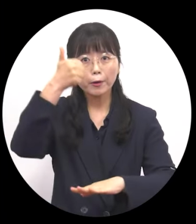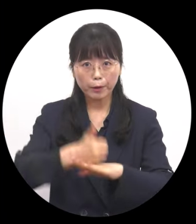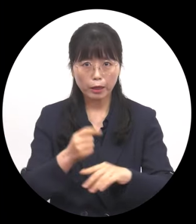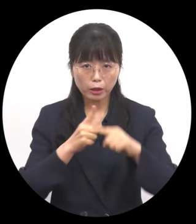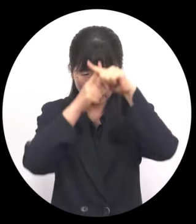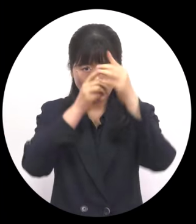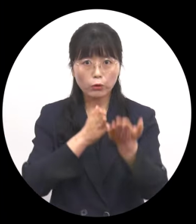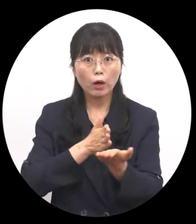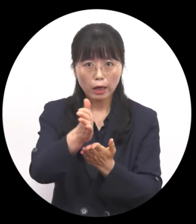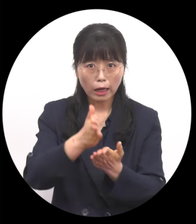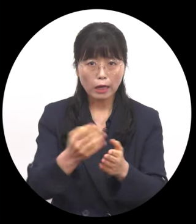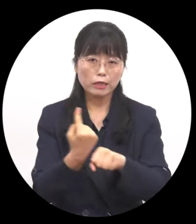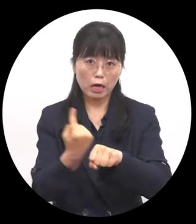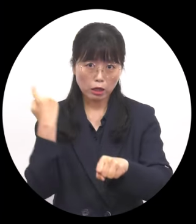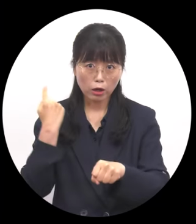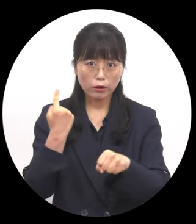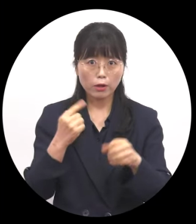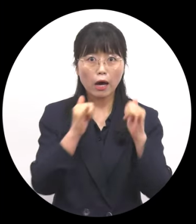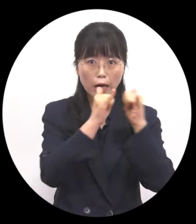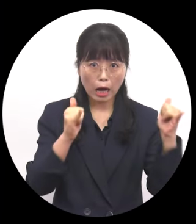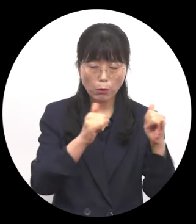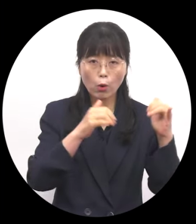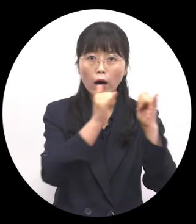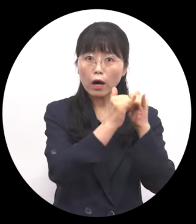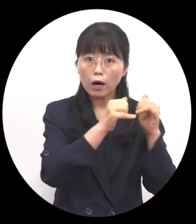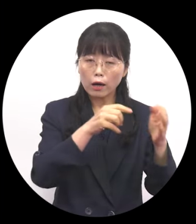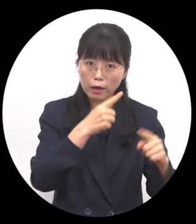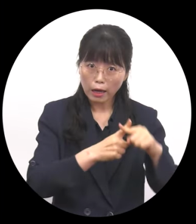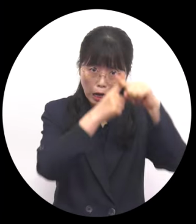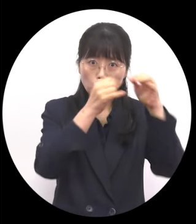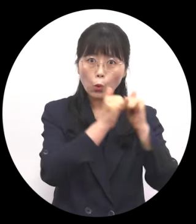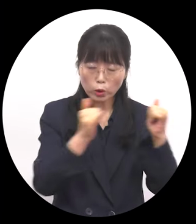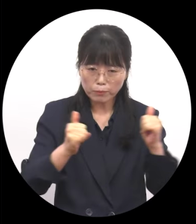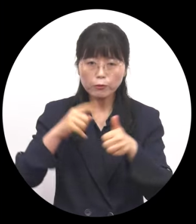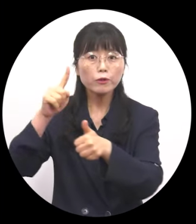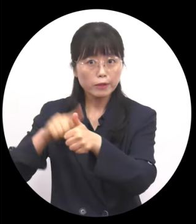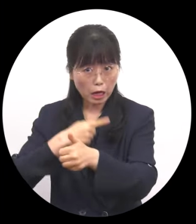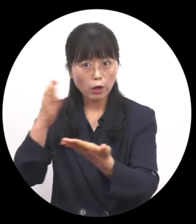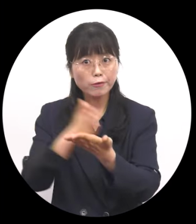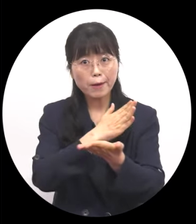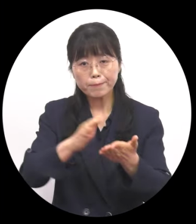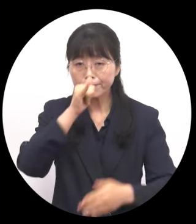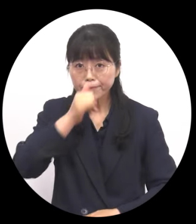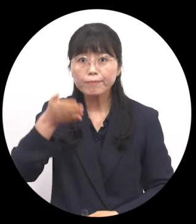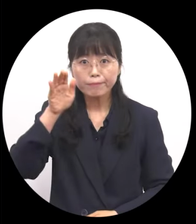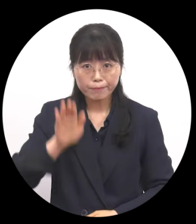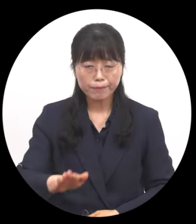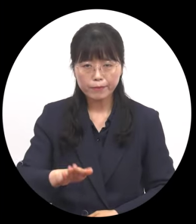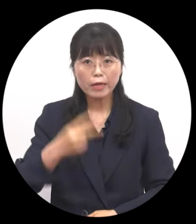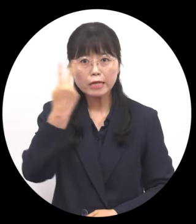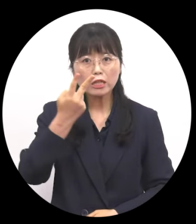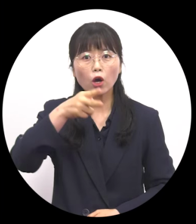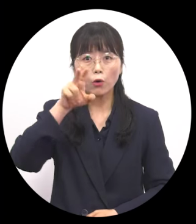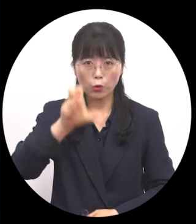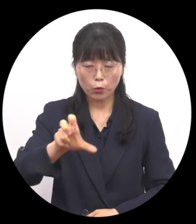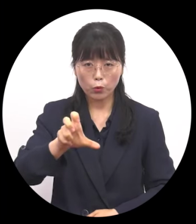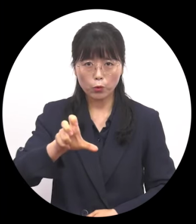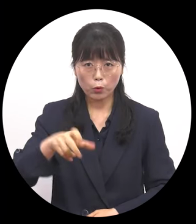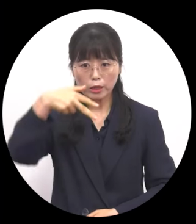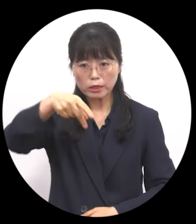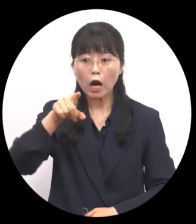마지막으로 간호학과는 전년도에 간호인문과 간호자연으로 분리해서 선발했었는데